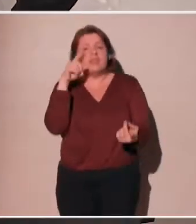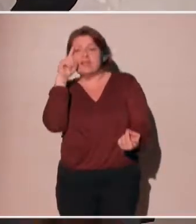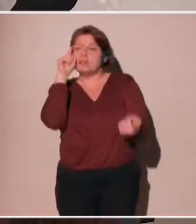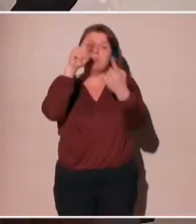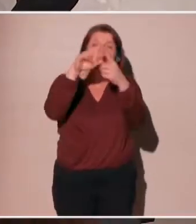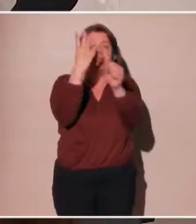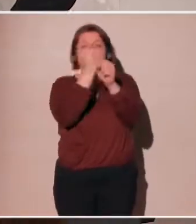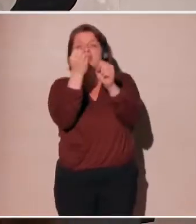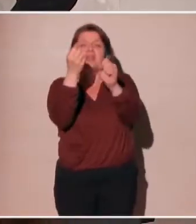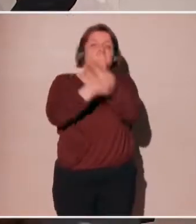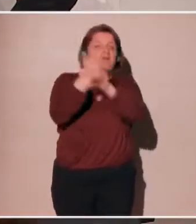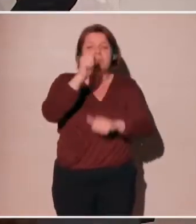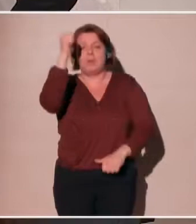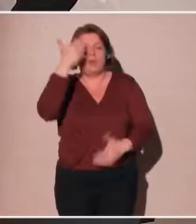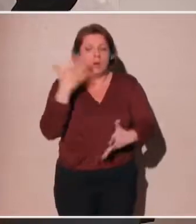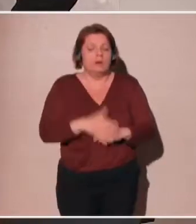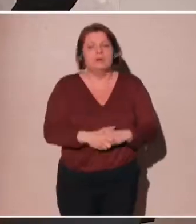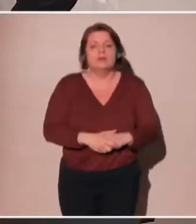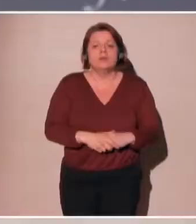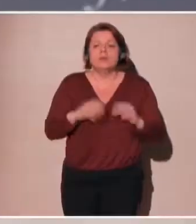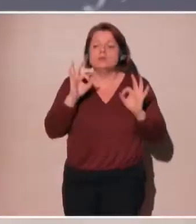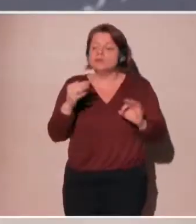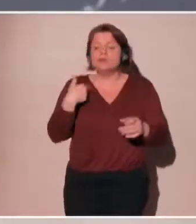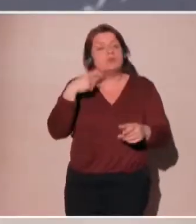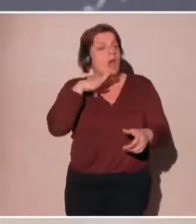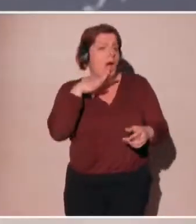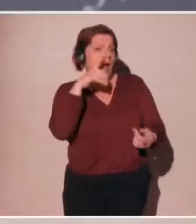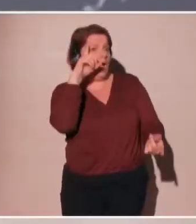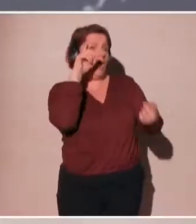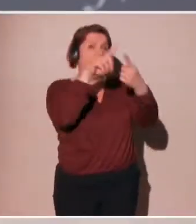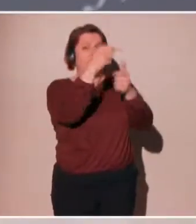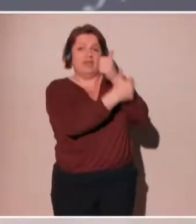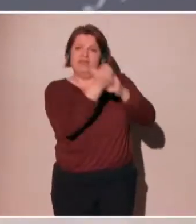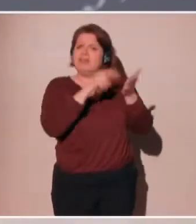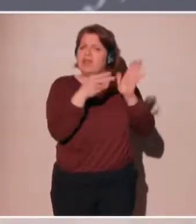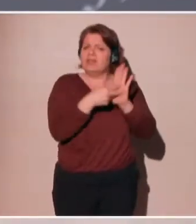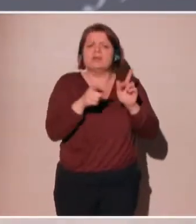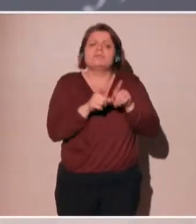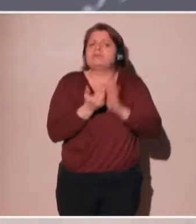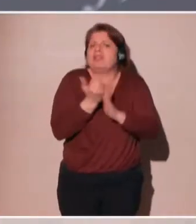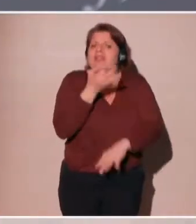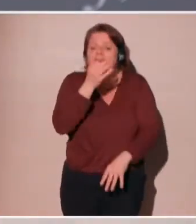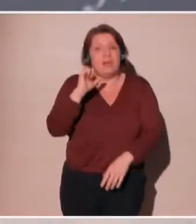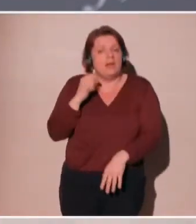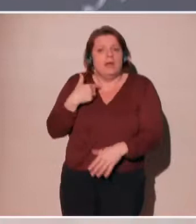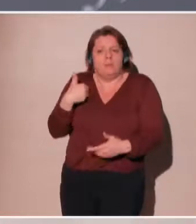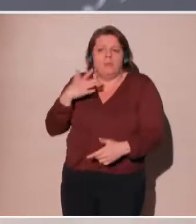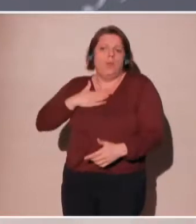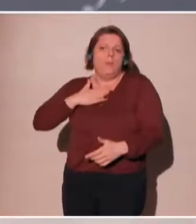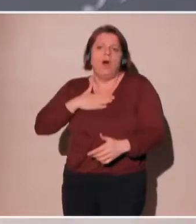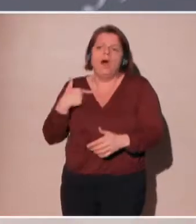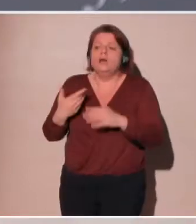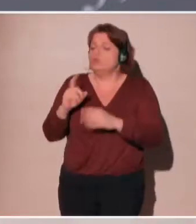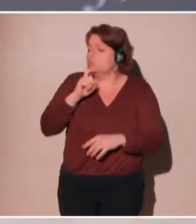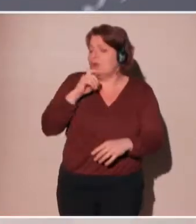Antoine? Comme ceux qui ont été évoqués ce matin, mais pour moi, il y a un des grands challenges, c'est ce que j'ai rapidement